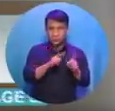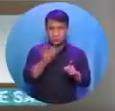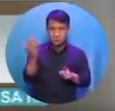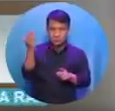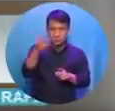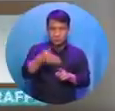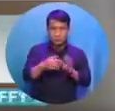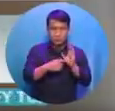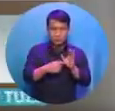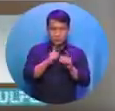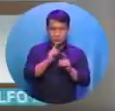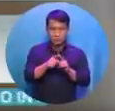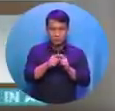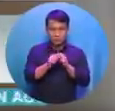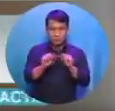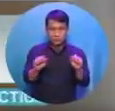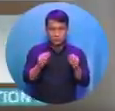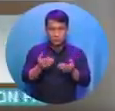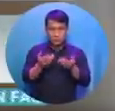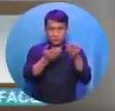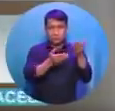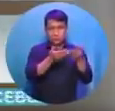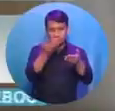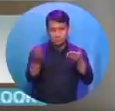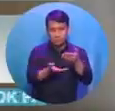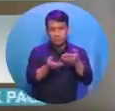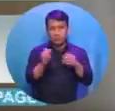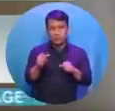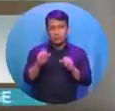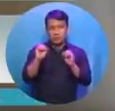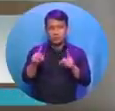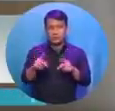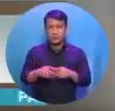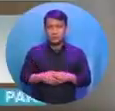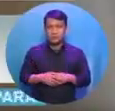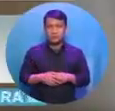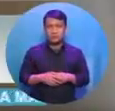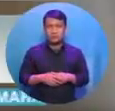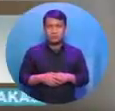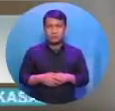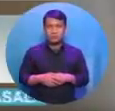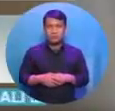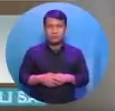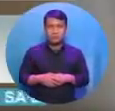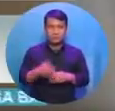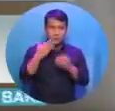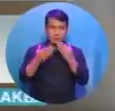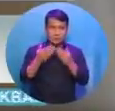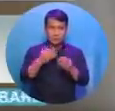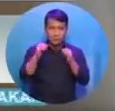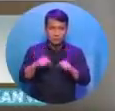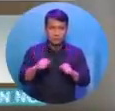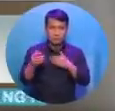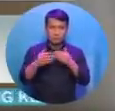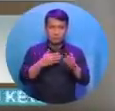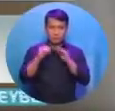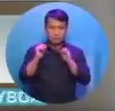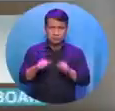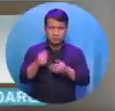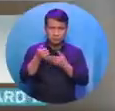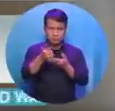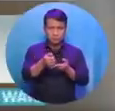namin para masiguro na yung kaso may akit sa piskalya. Okay? Sir, tulungan niyo po sana ako, sir. Salamat po. Yes, sir. At kung ano yung mga pwedeng